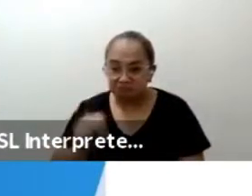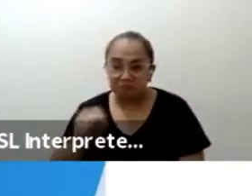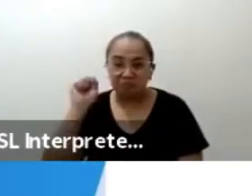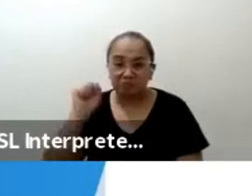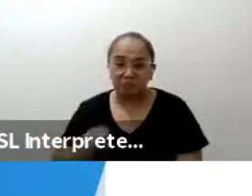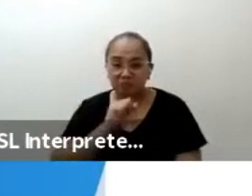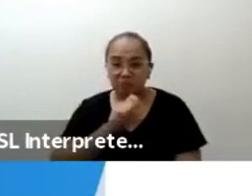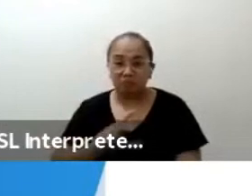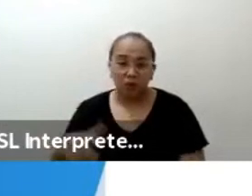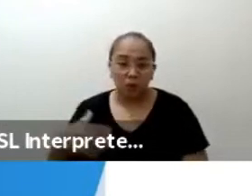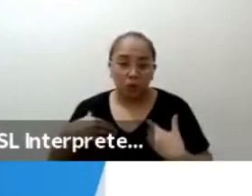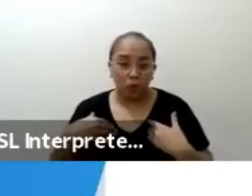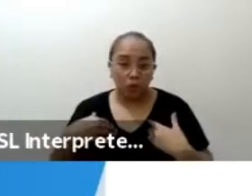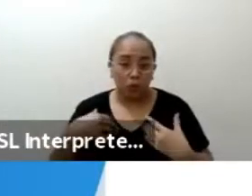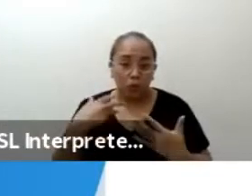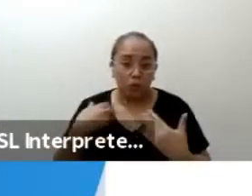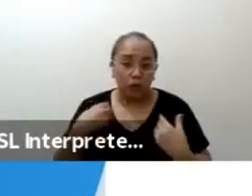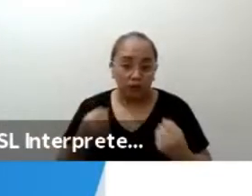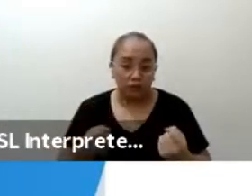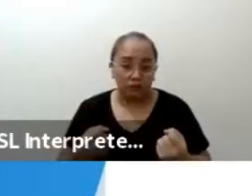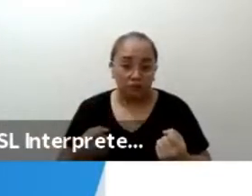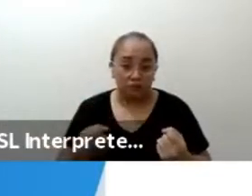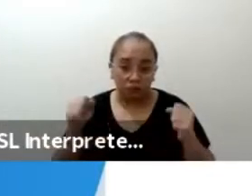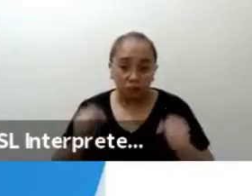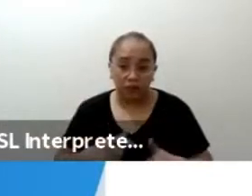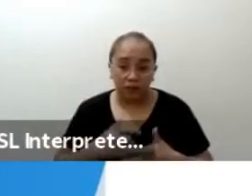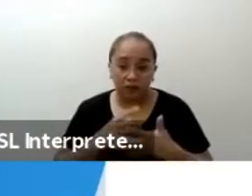their wealth, maganda ba yung response nila?